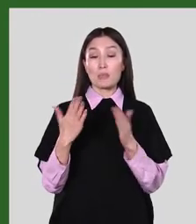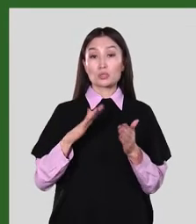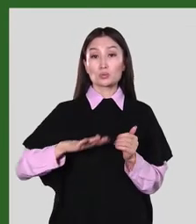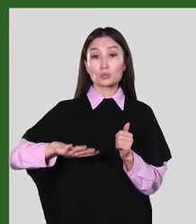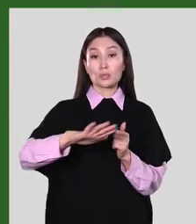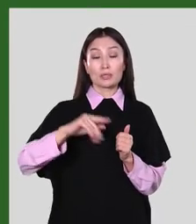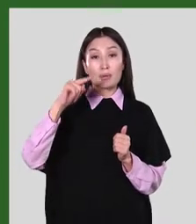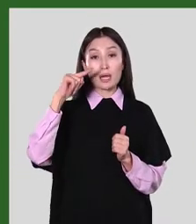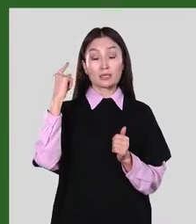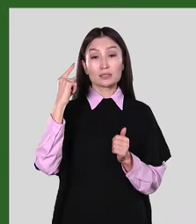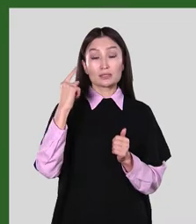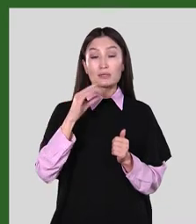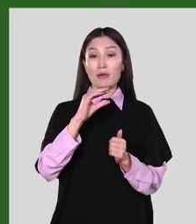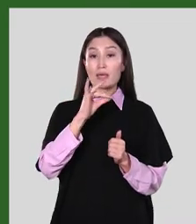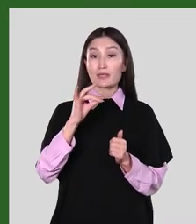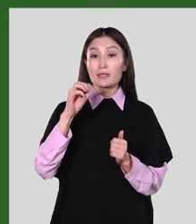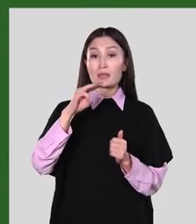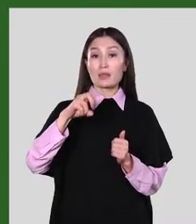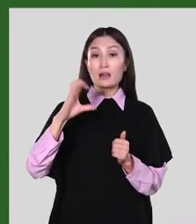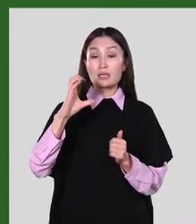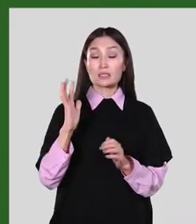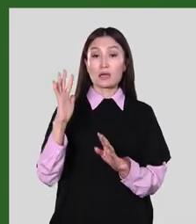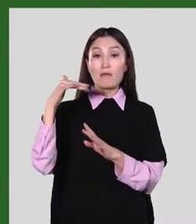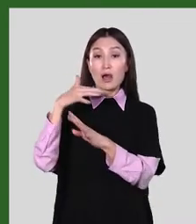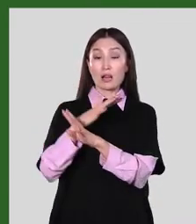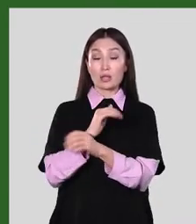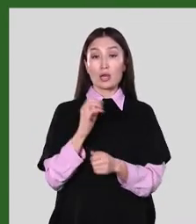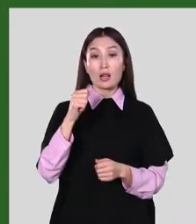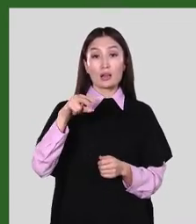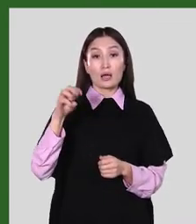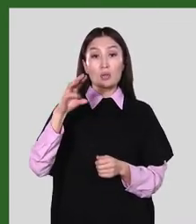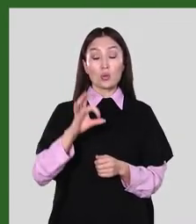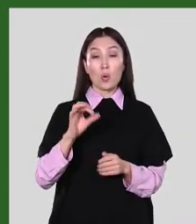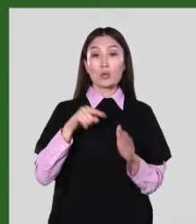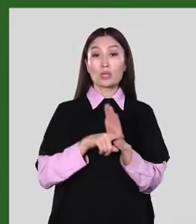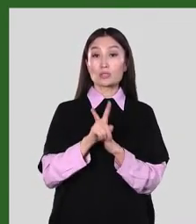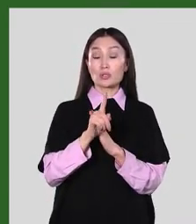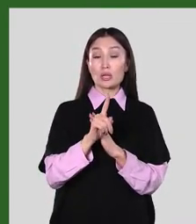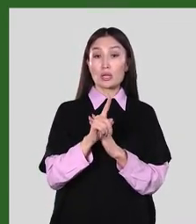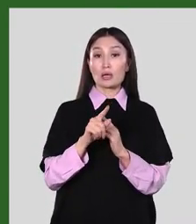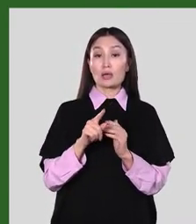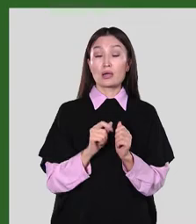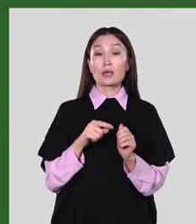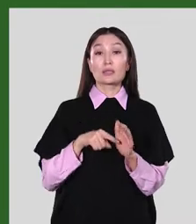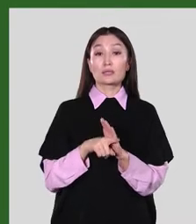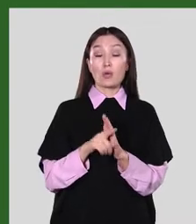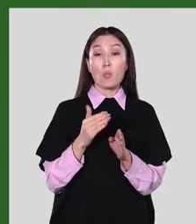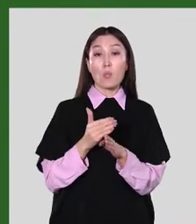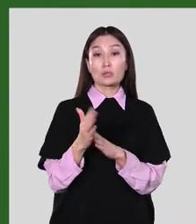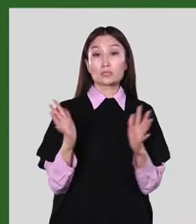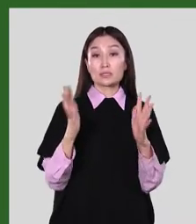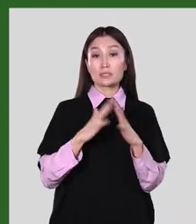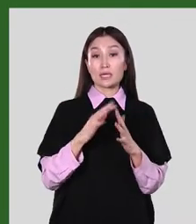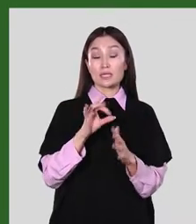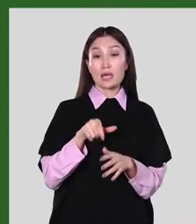кыргызского это ласково алатау начала то нас получает после слияния рек